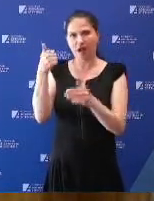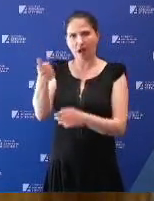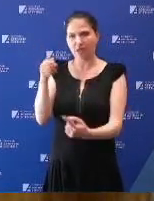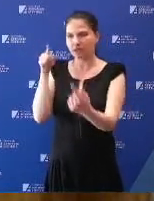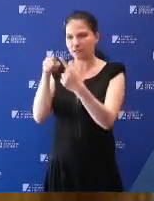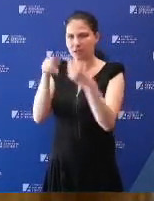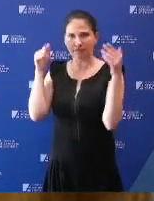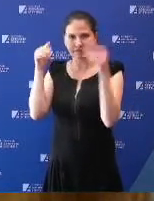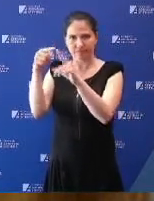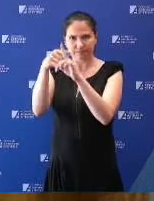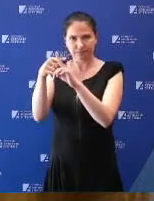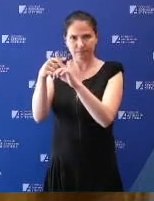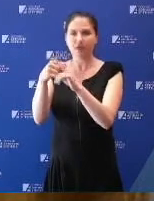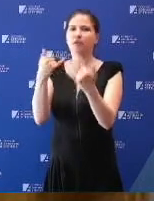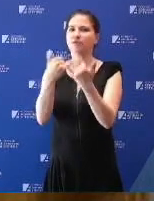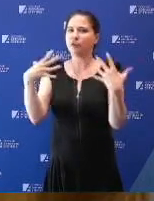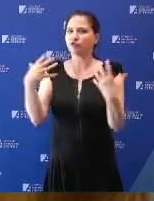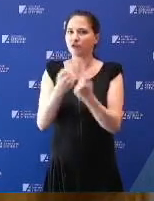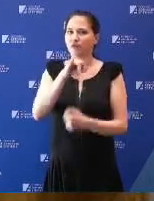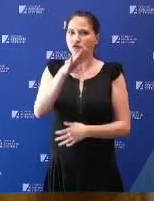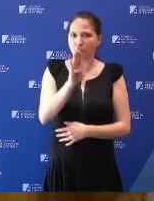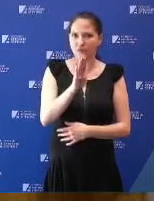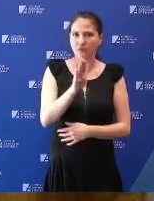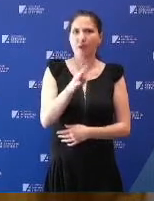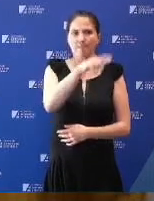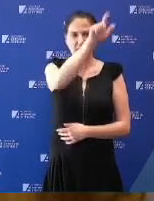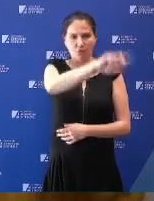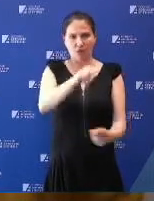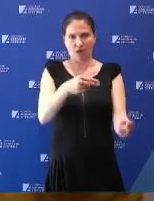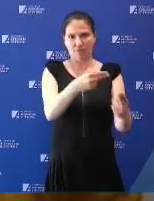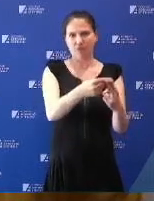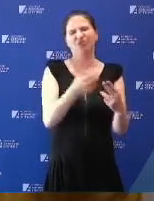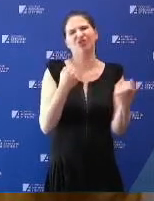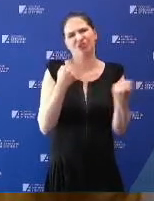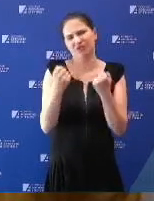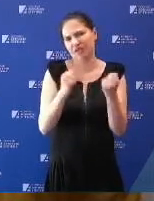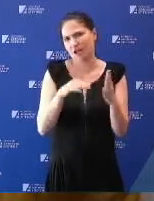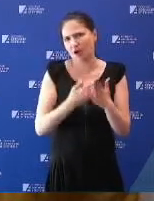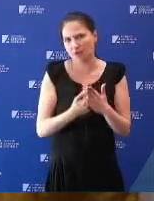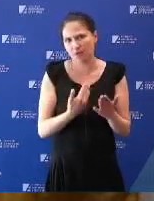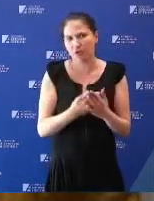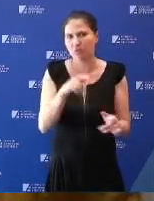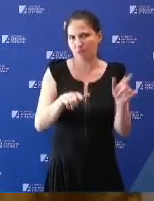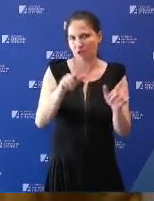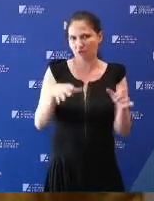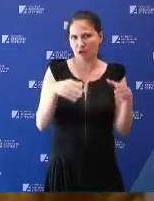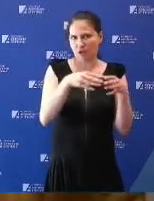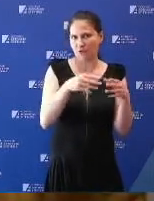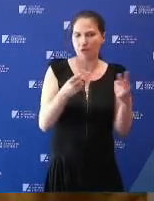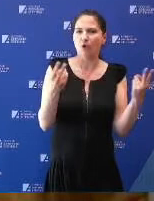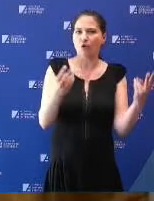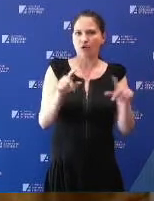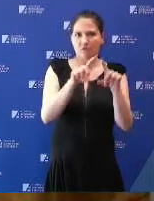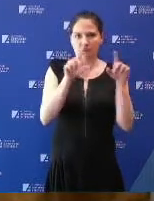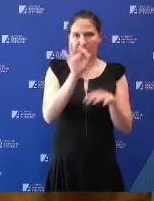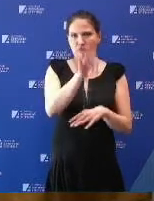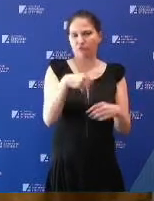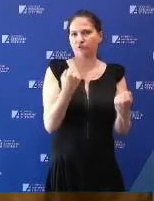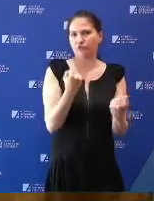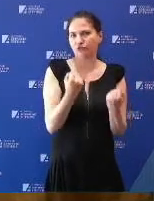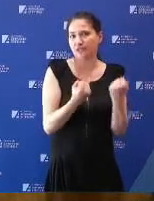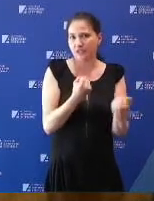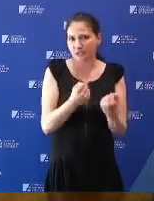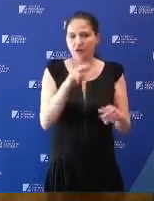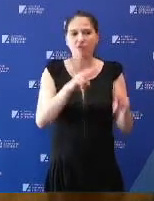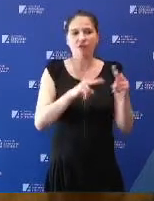können wir Jobs personalisieren? Es wird eine schwierige Aufgabe für eine Personalabteilung oder ein Unternehmen sein, auf die